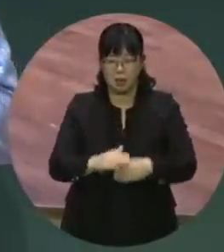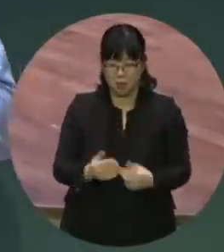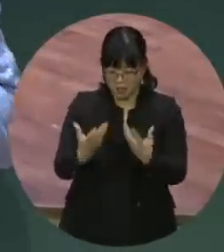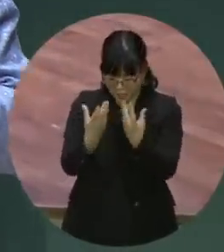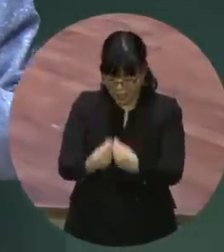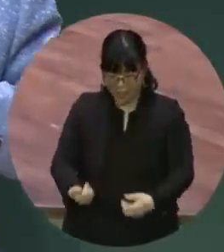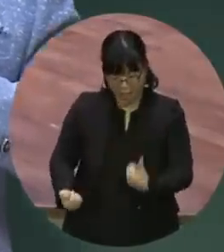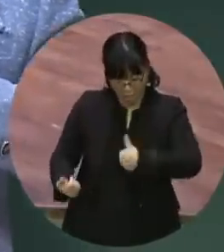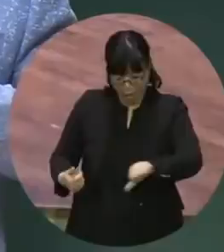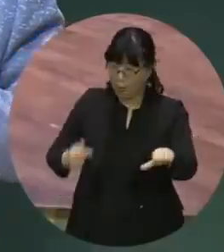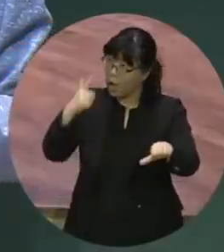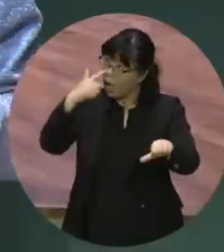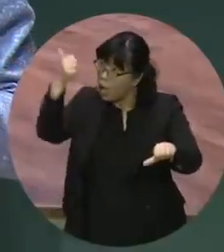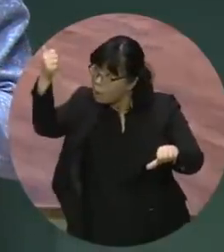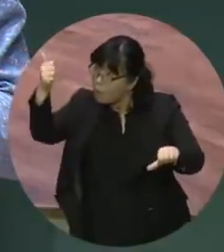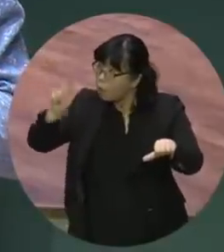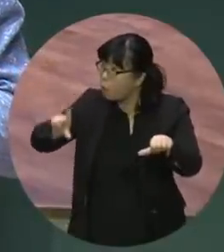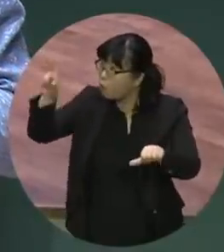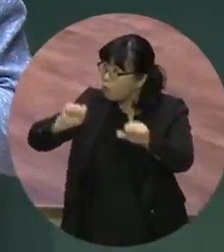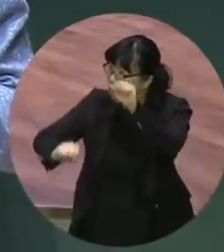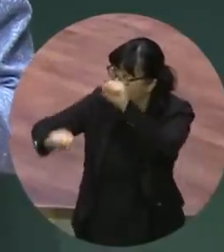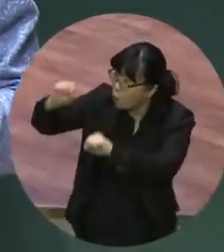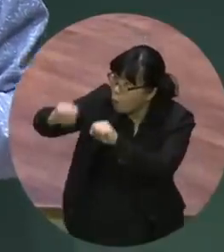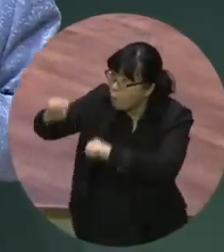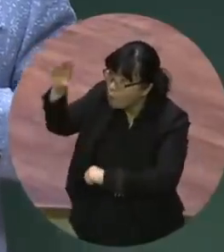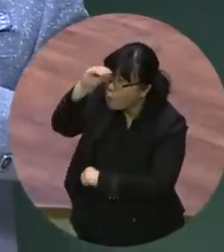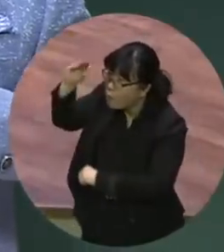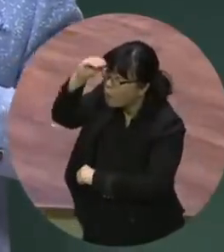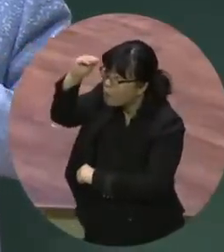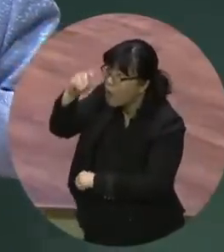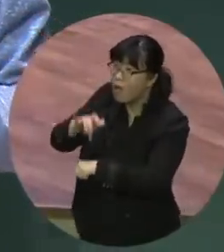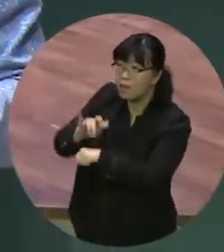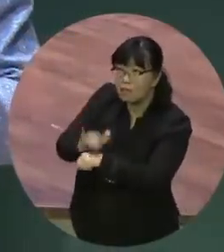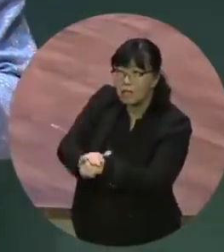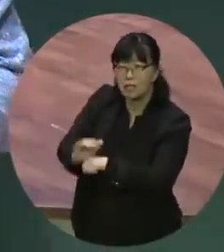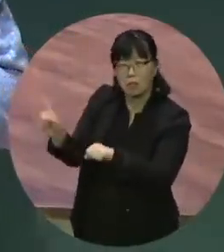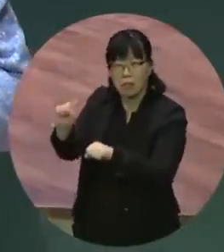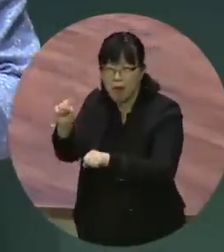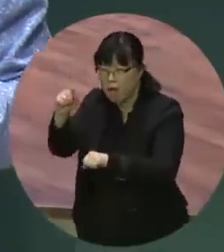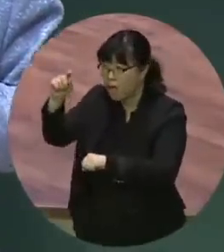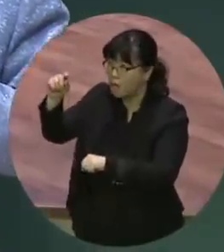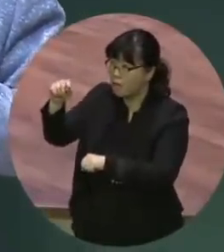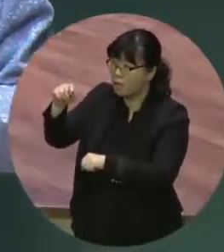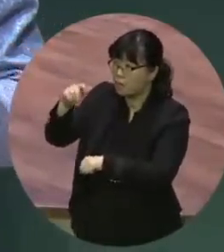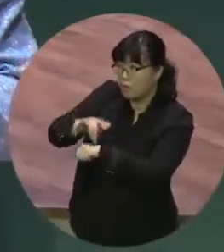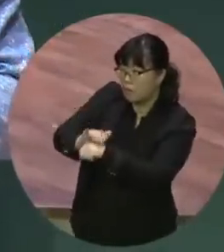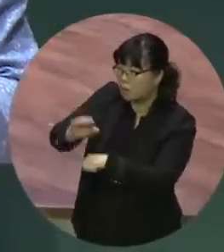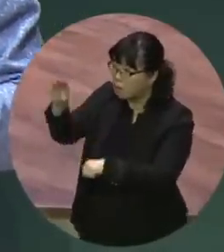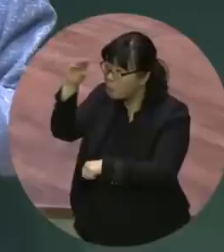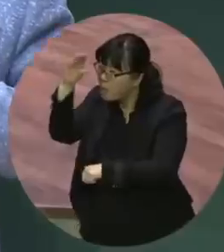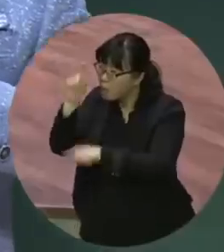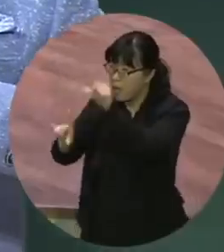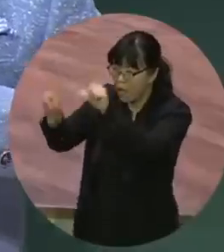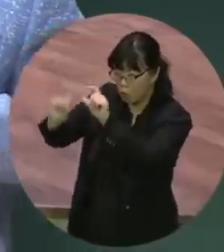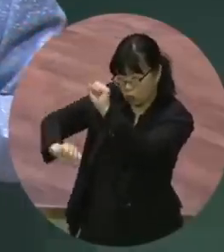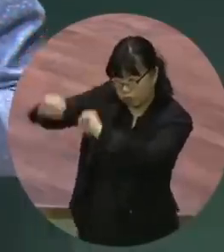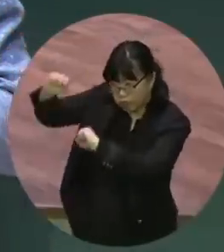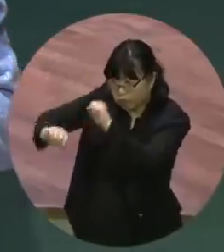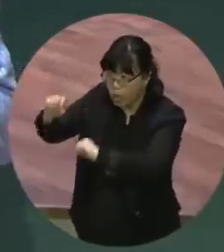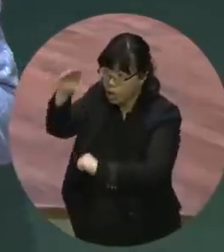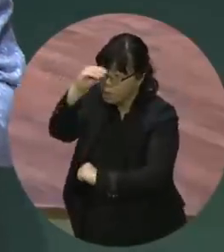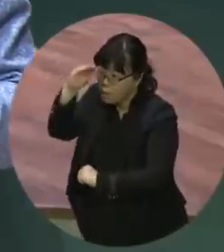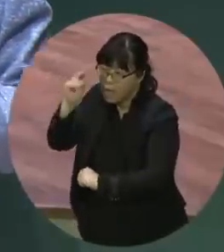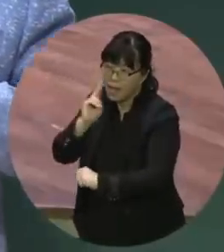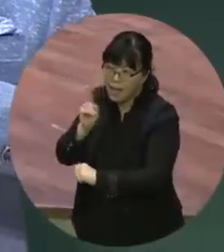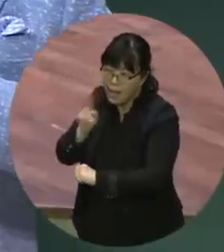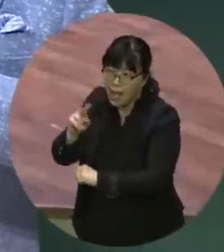따라 막 계속 따라하죠. 따라하면서 배우는 거예요. 아빠 엄마 한 걸 말도 배우고 행동도 배우고 생각도 배우면서